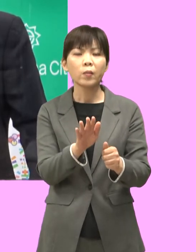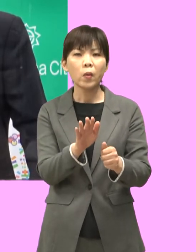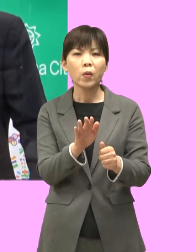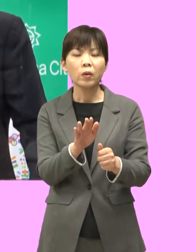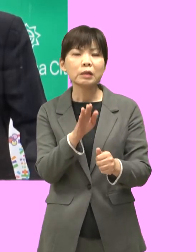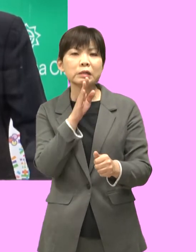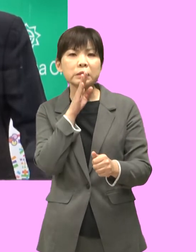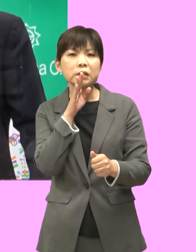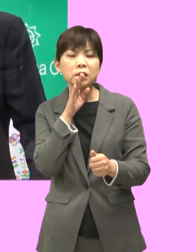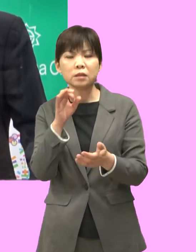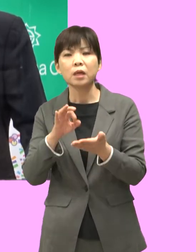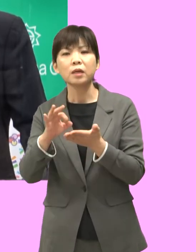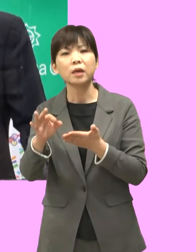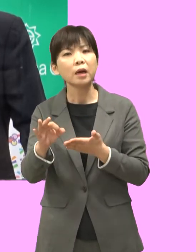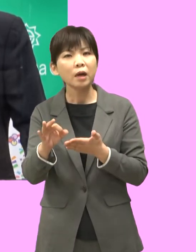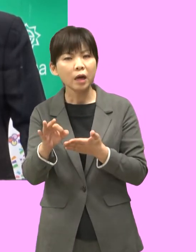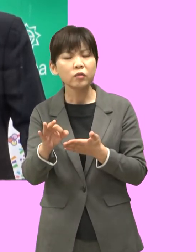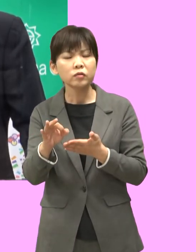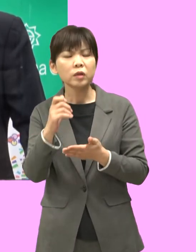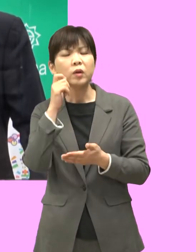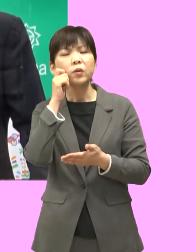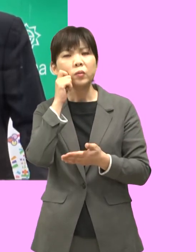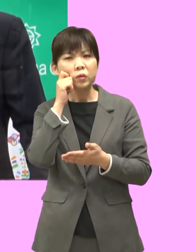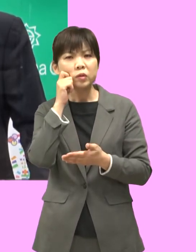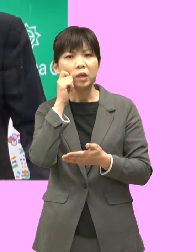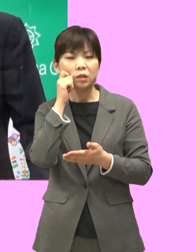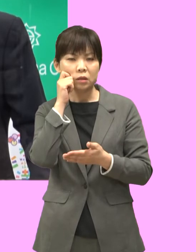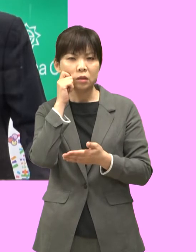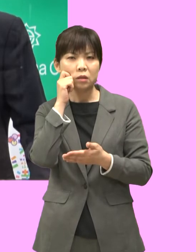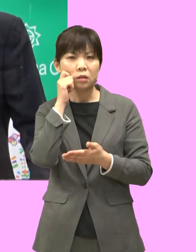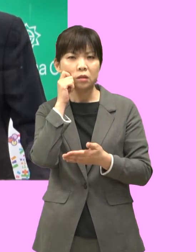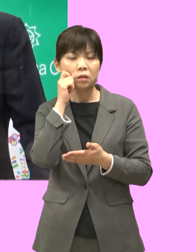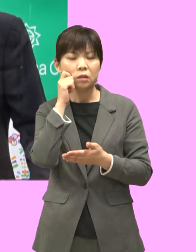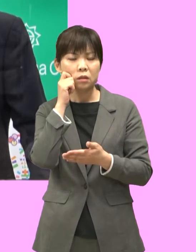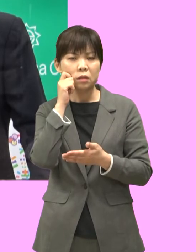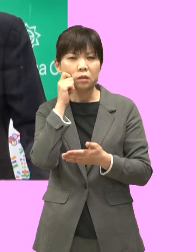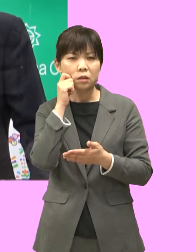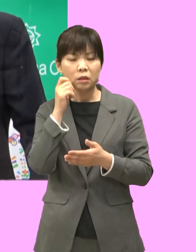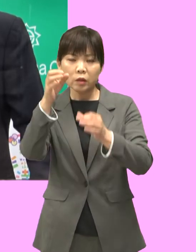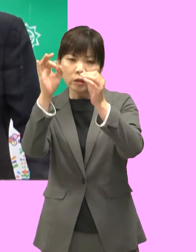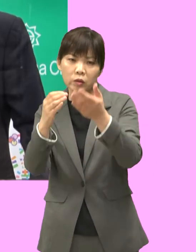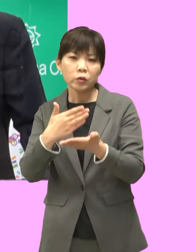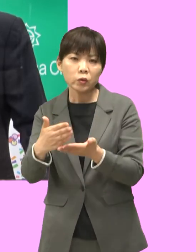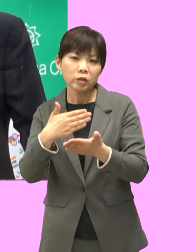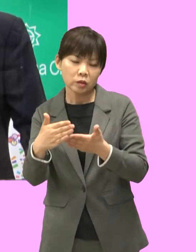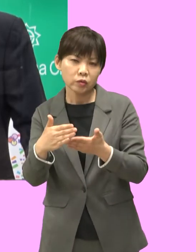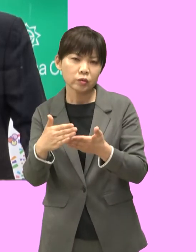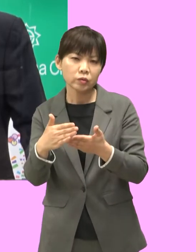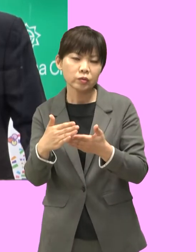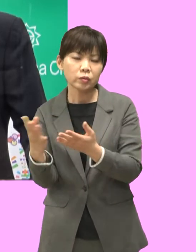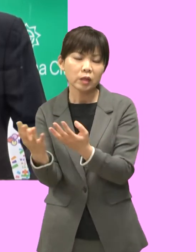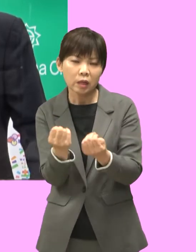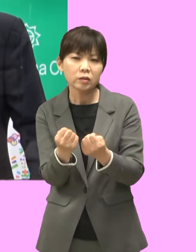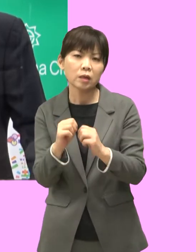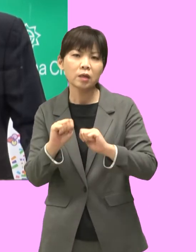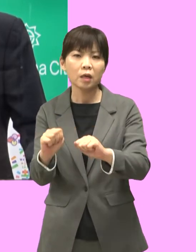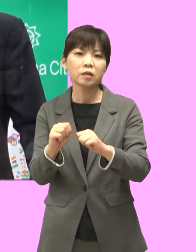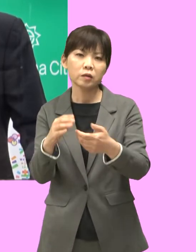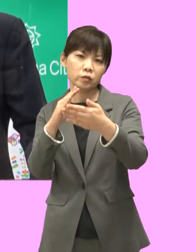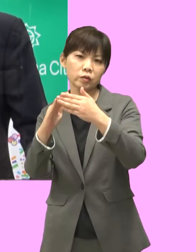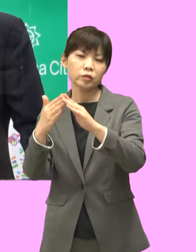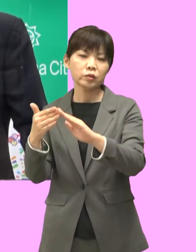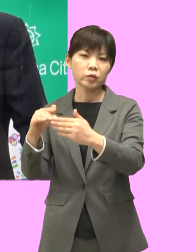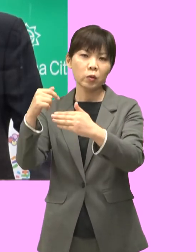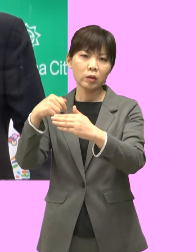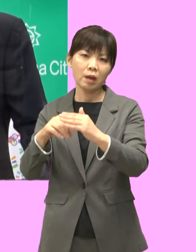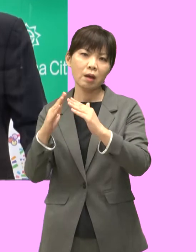機械の購入っていうのが、まあ、難しいというふうに言ってる、除雪を結構行っている町内会の方いらっしゃったんですけれども